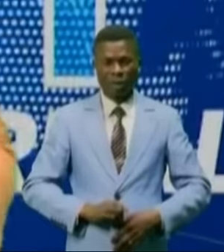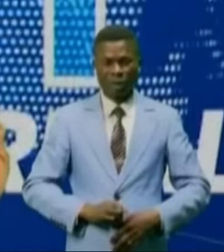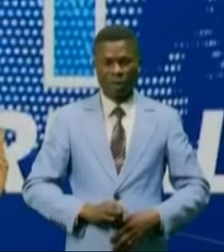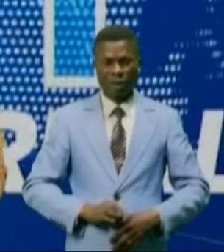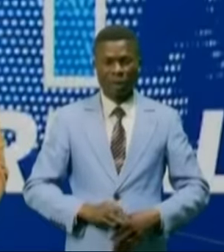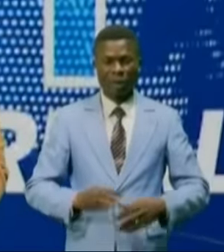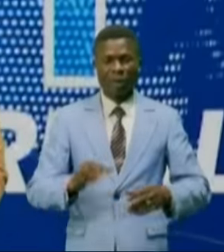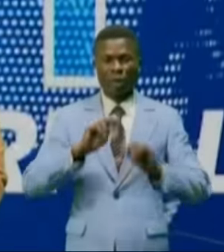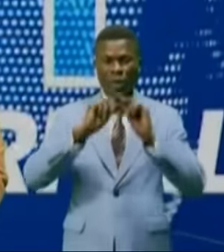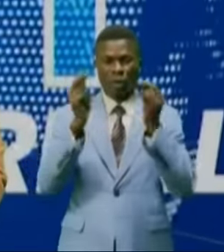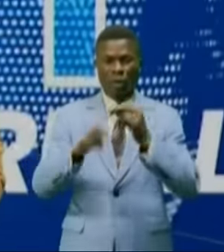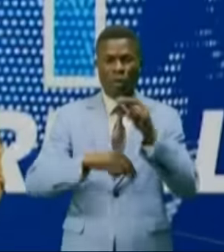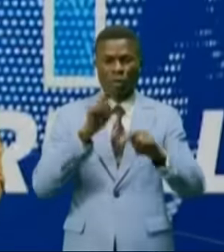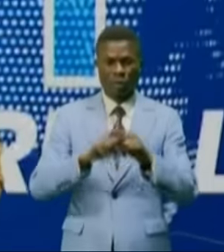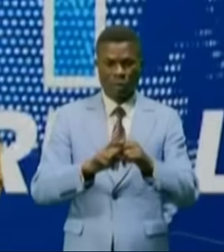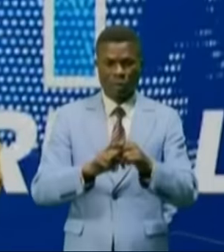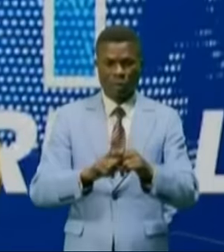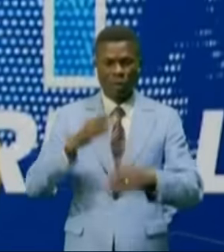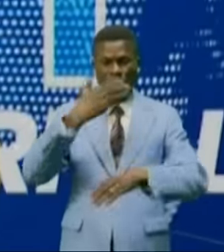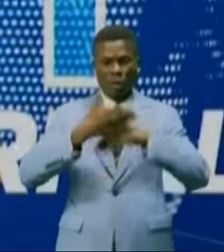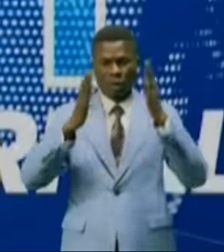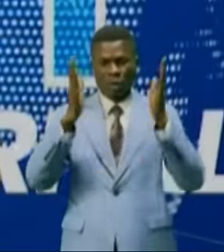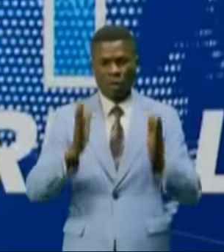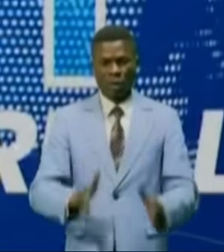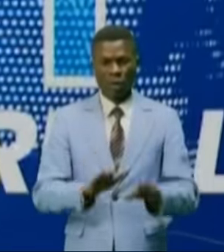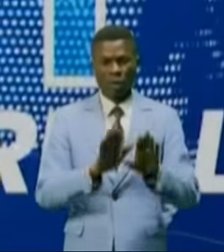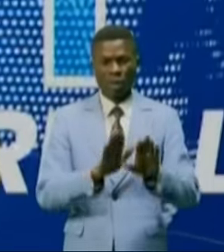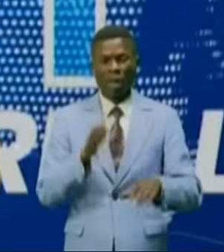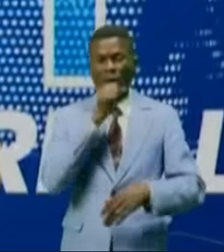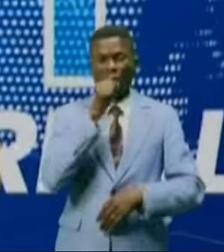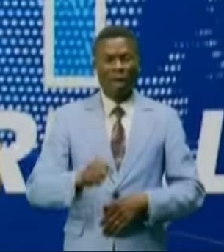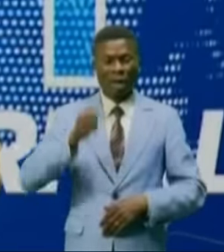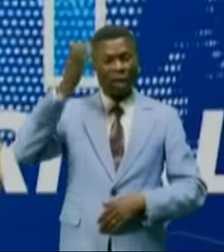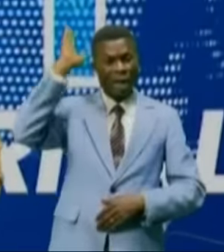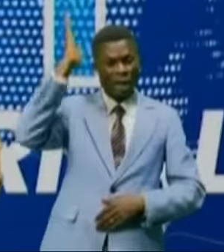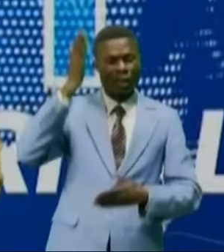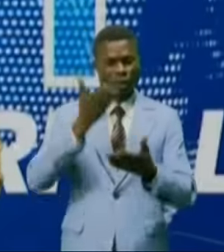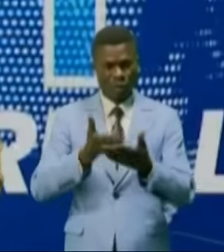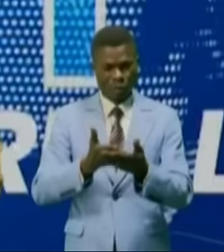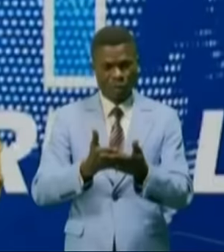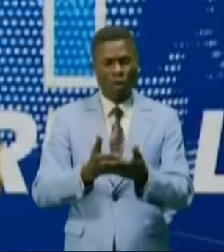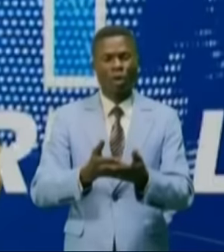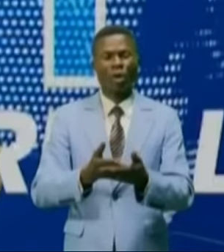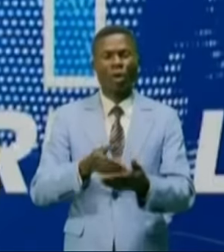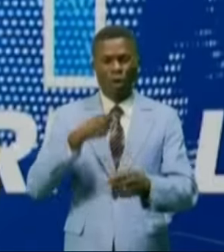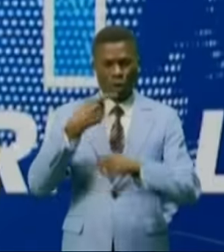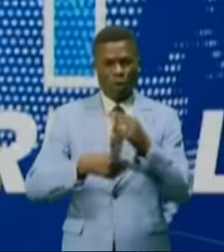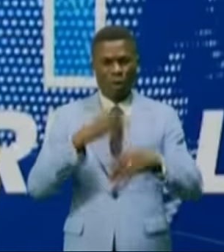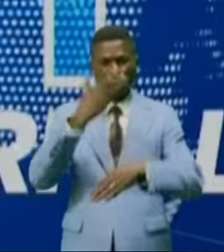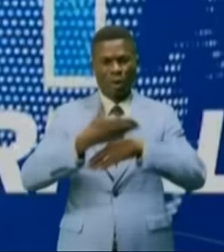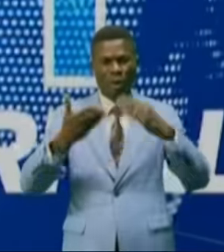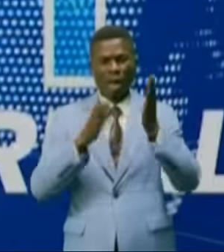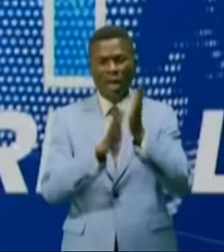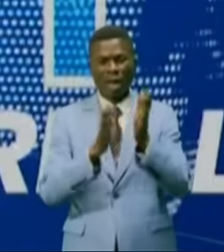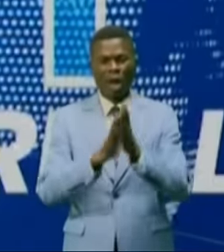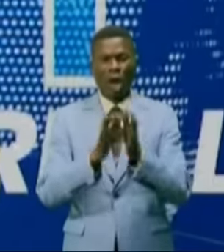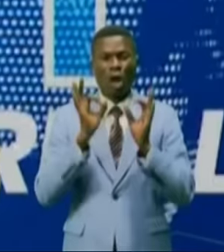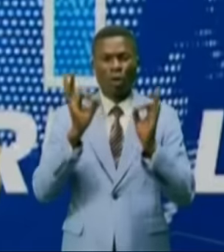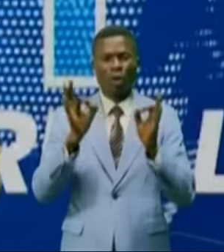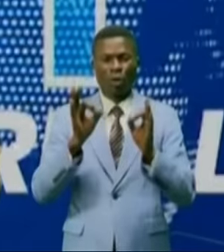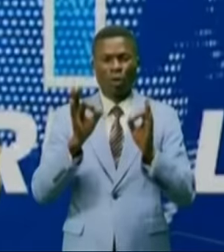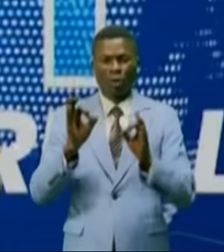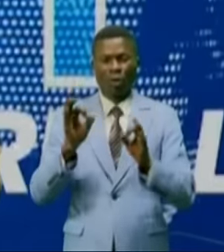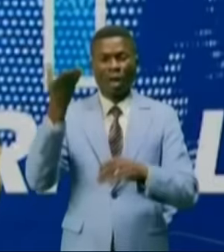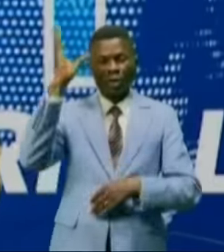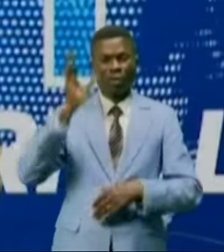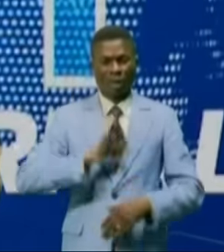le service national et ses bâtisseurs entendaient d'anciens jeunes inciviques appelés Kuluna ont construit une école moderne dans son